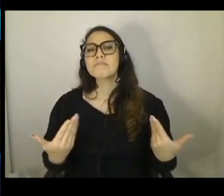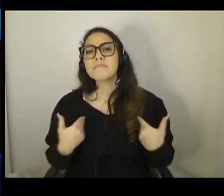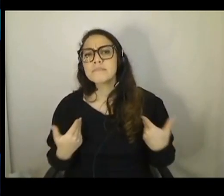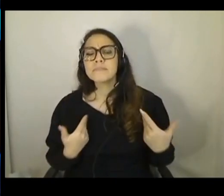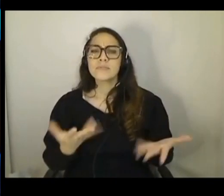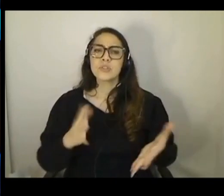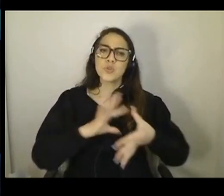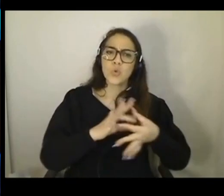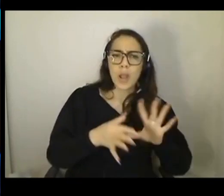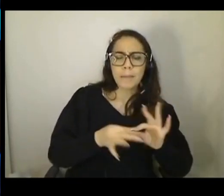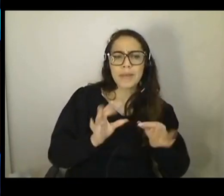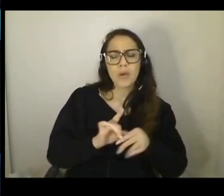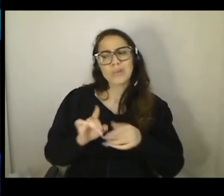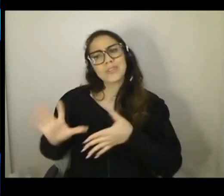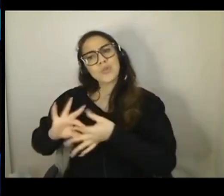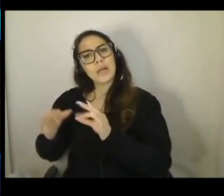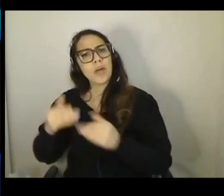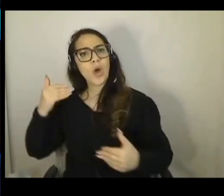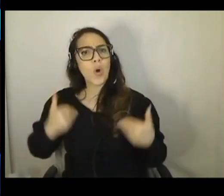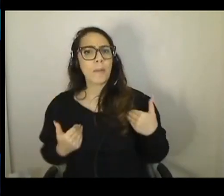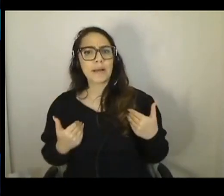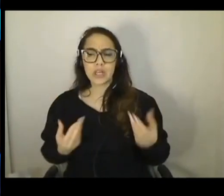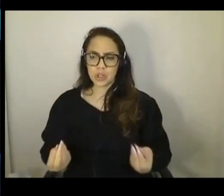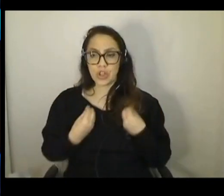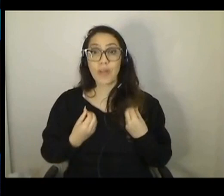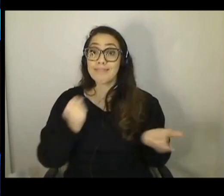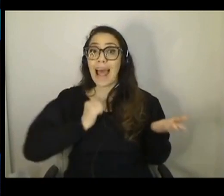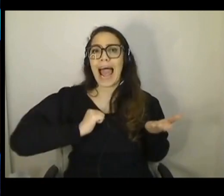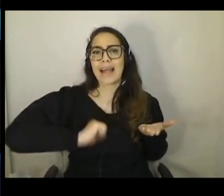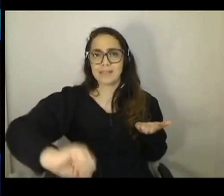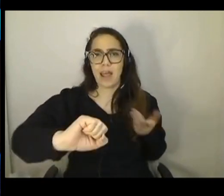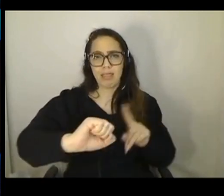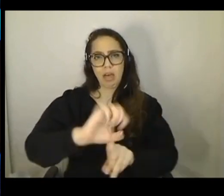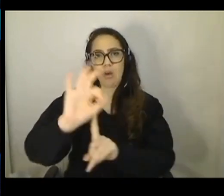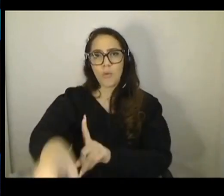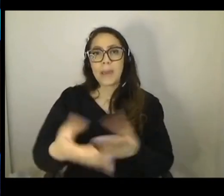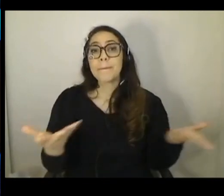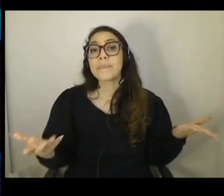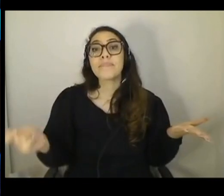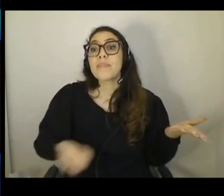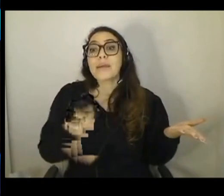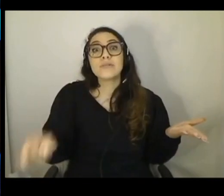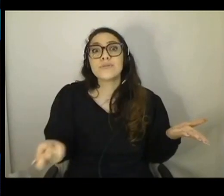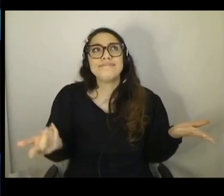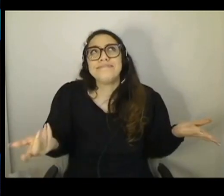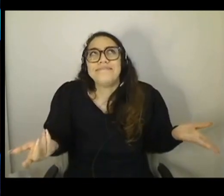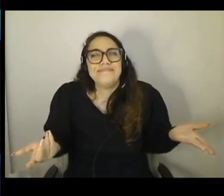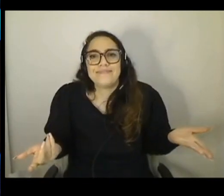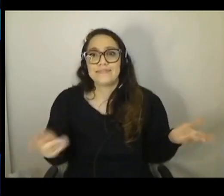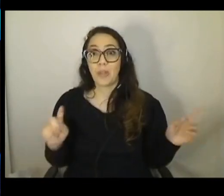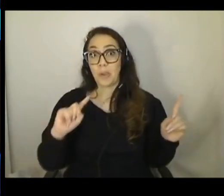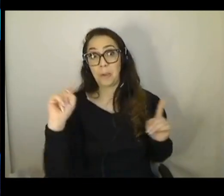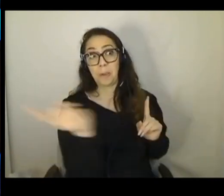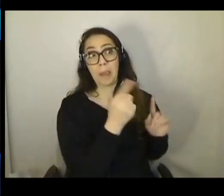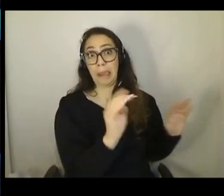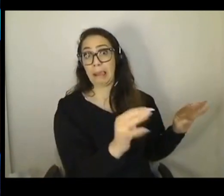Paralympiques peuvent être un accélérateur, parce que comme on va être quand même beaucoup regardé par